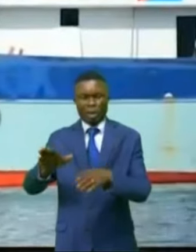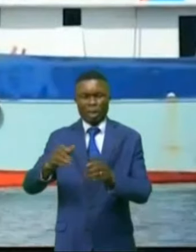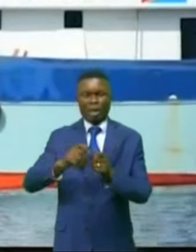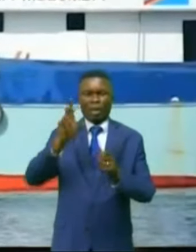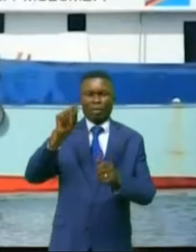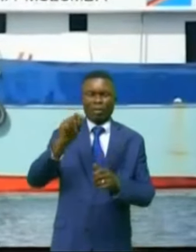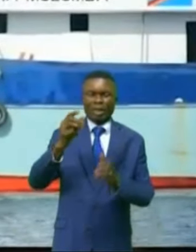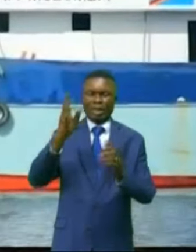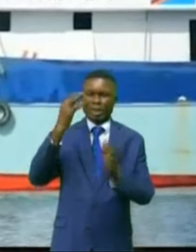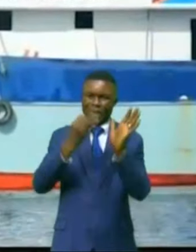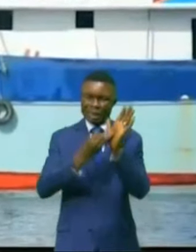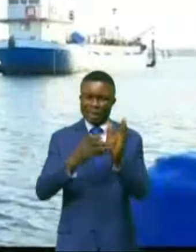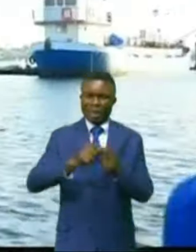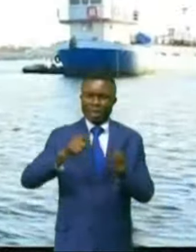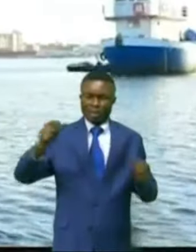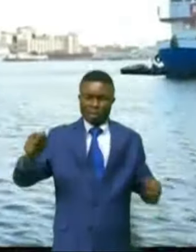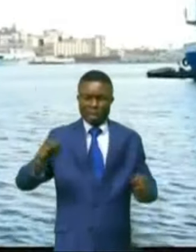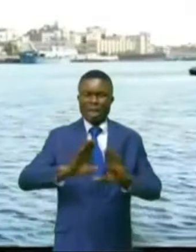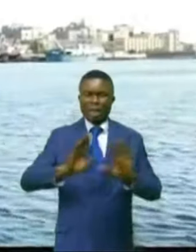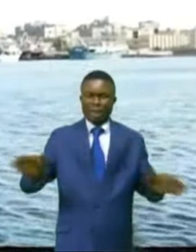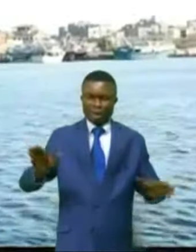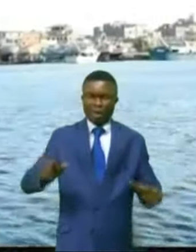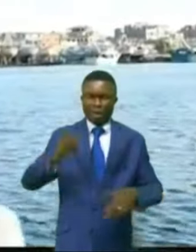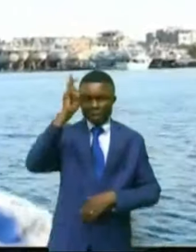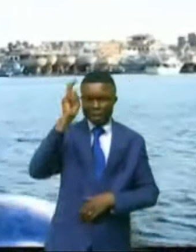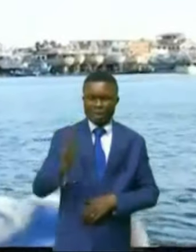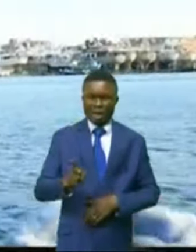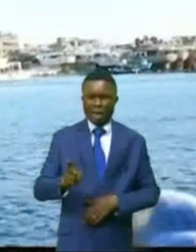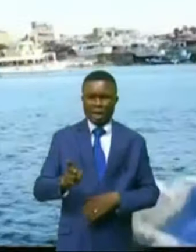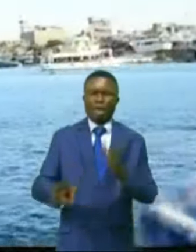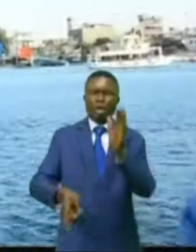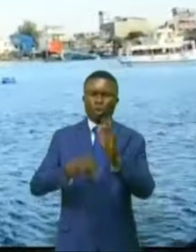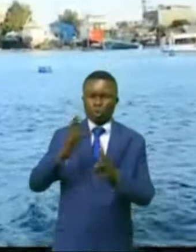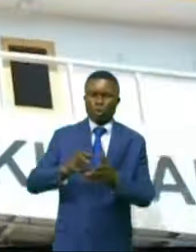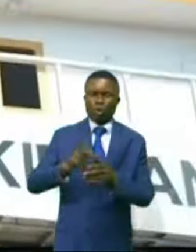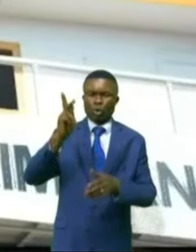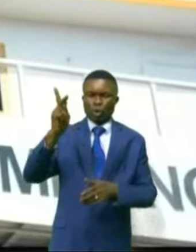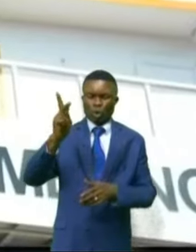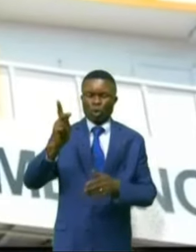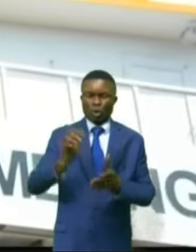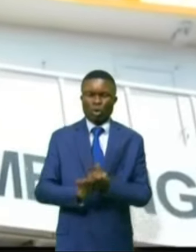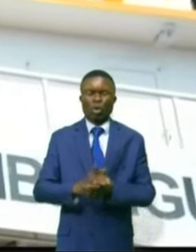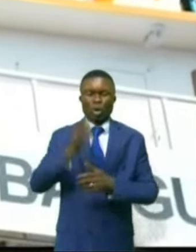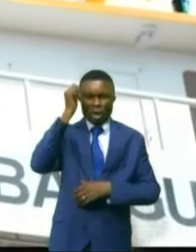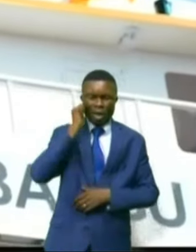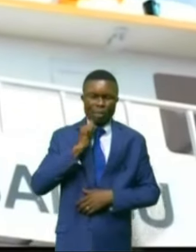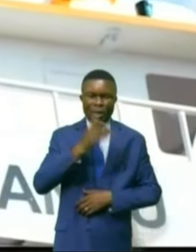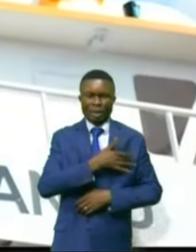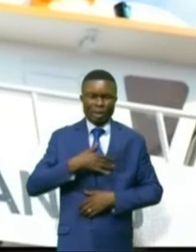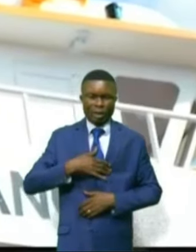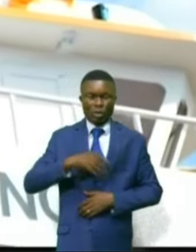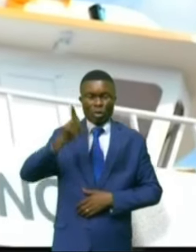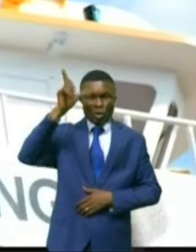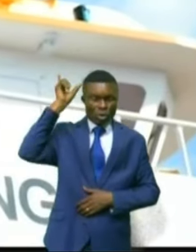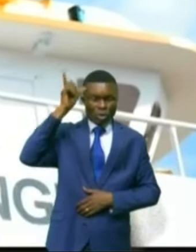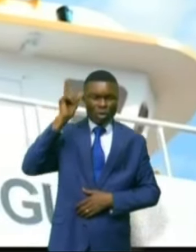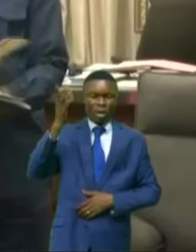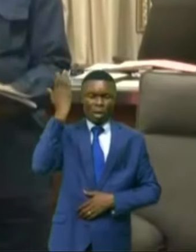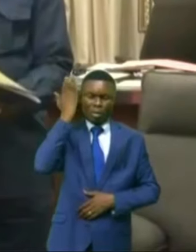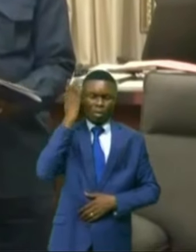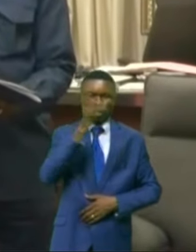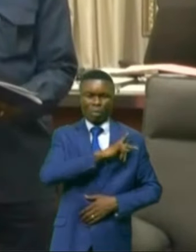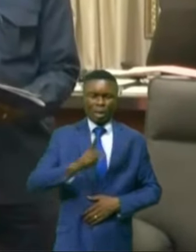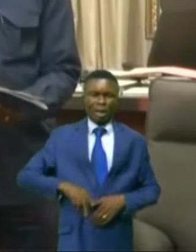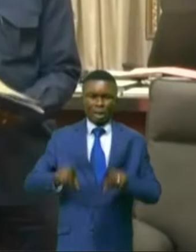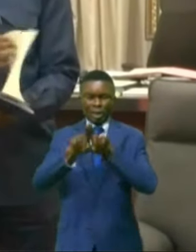mètres et d'une capacité de 112 tonnes. Ces chalutiers, baptisés Emery Patrice Lumumba, Simon Kimbangu et Étienne